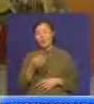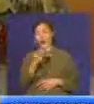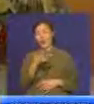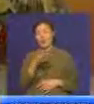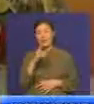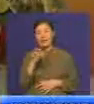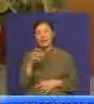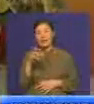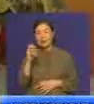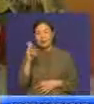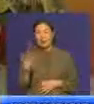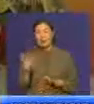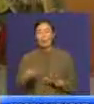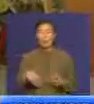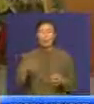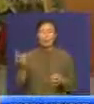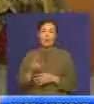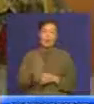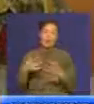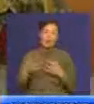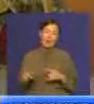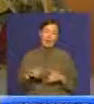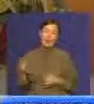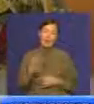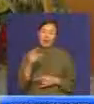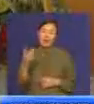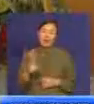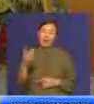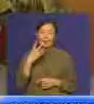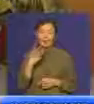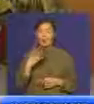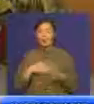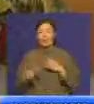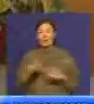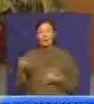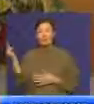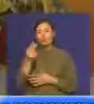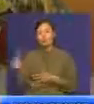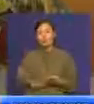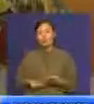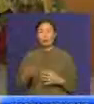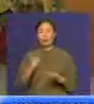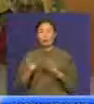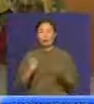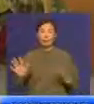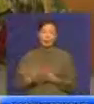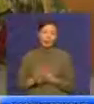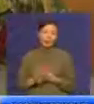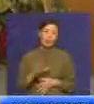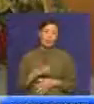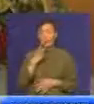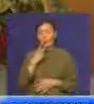Пусть почаще приезжают, радуют актауцев. Приехали в художественную галерею бесплатно. Это тоже